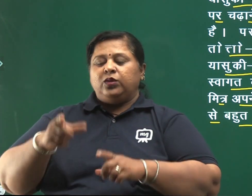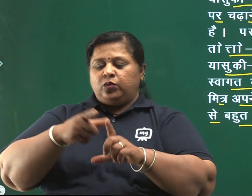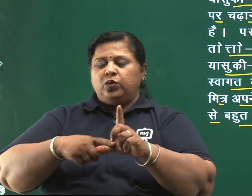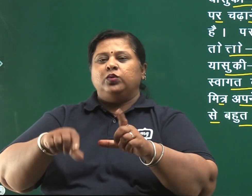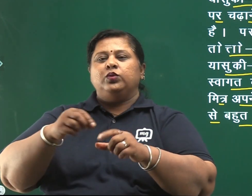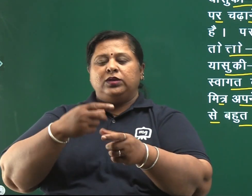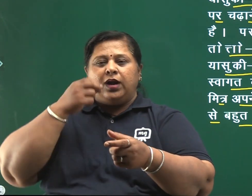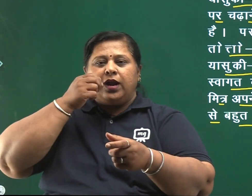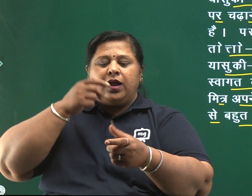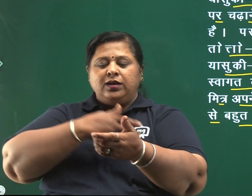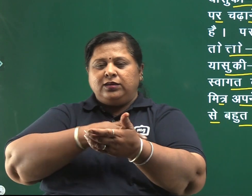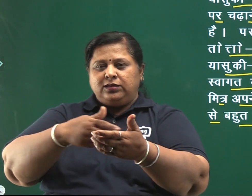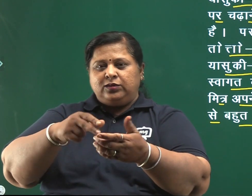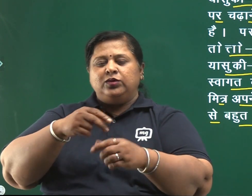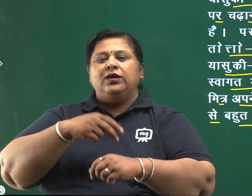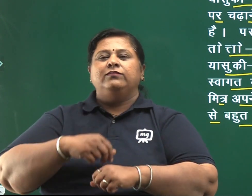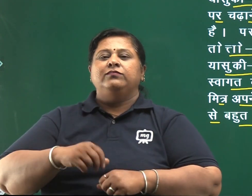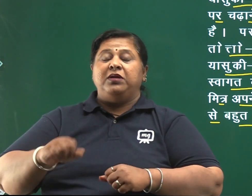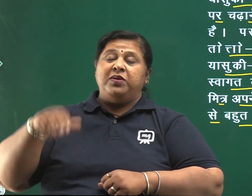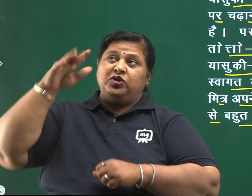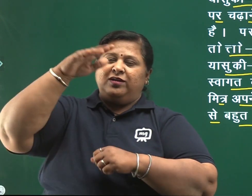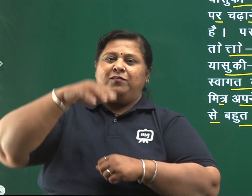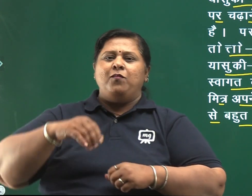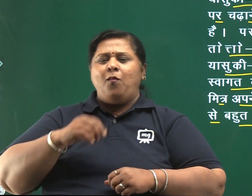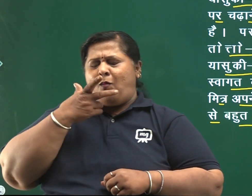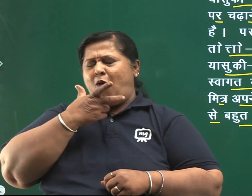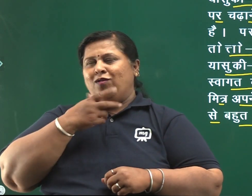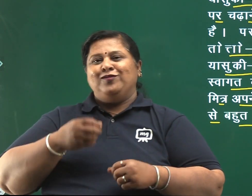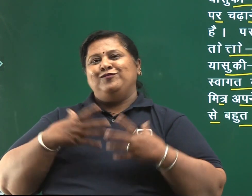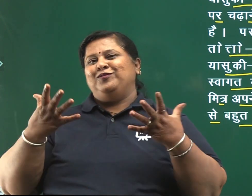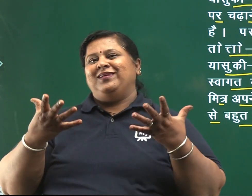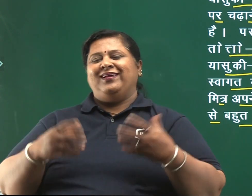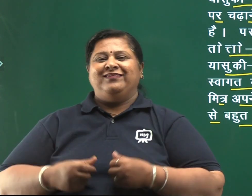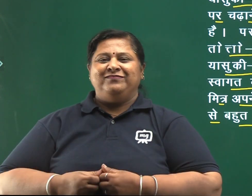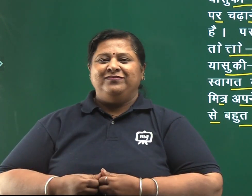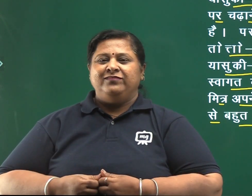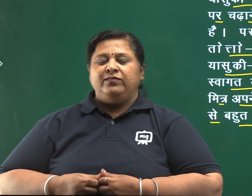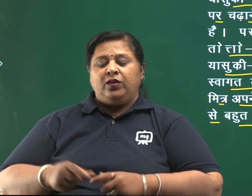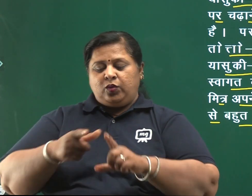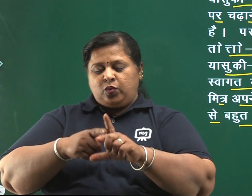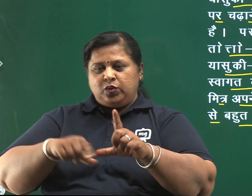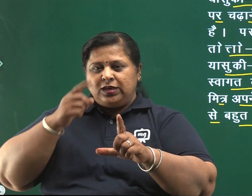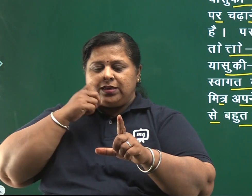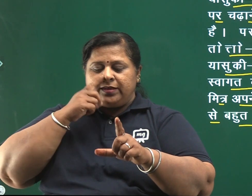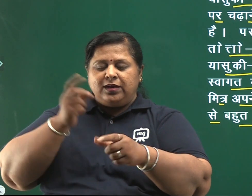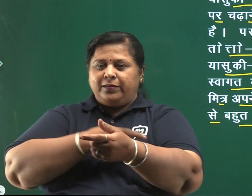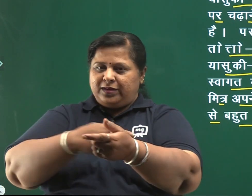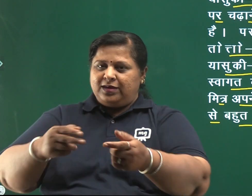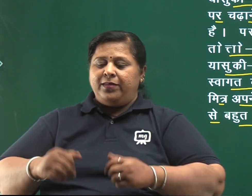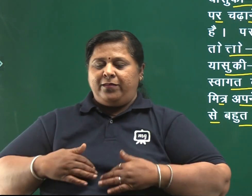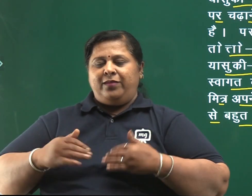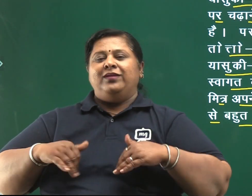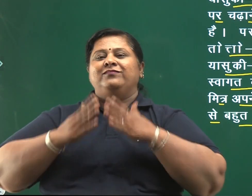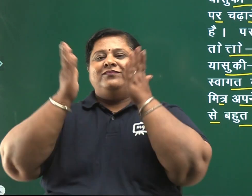यासुकी-चान पेड़ पर चढ़कर बहुत खुश होता है और तोतोचान अपने पेड़